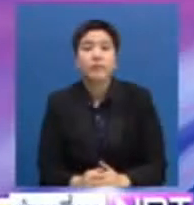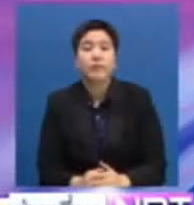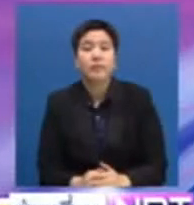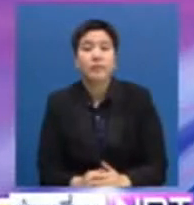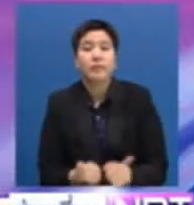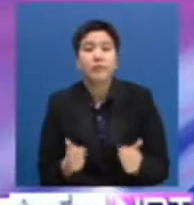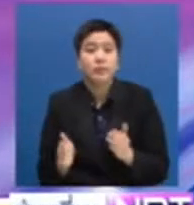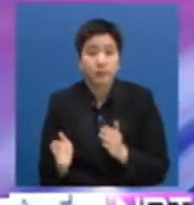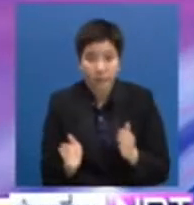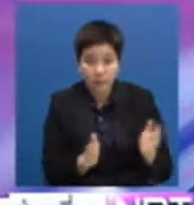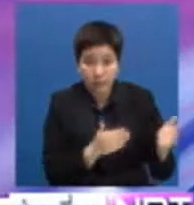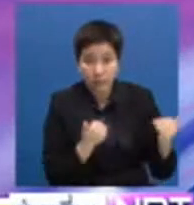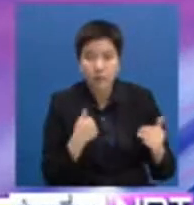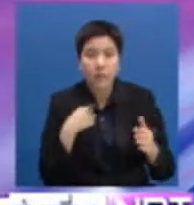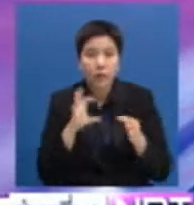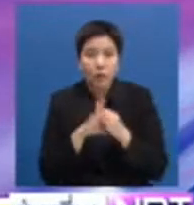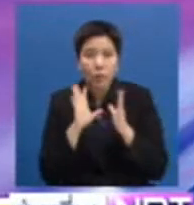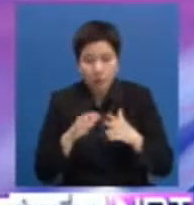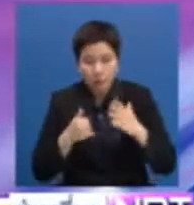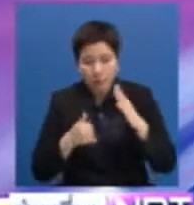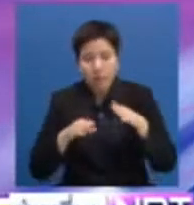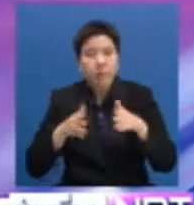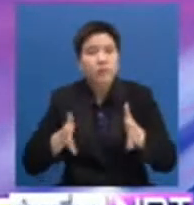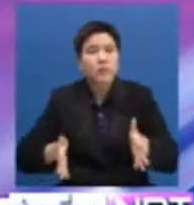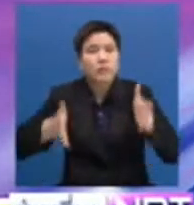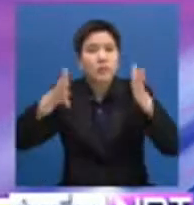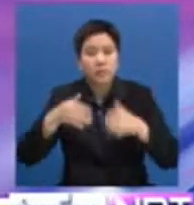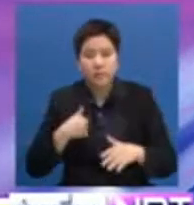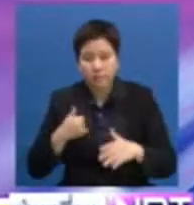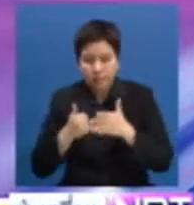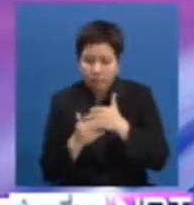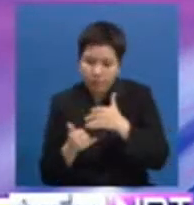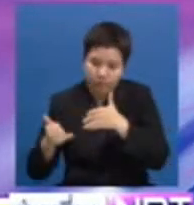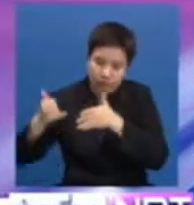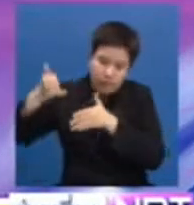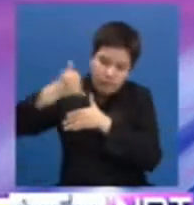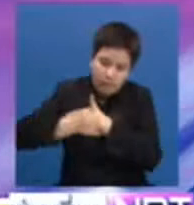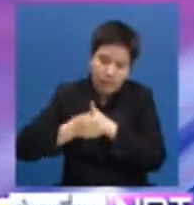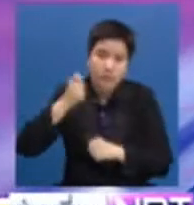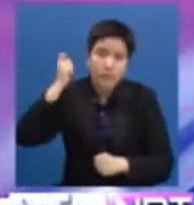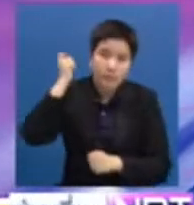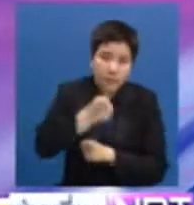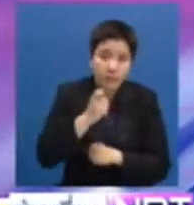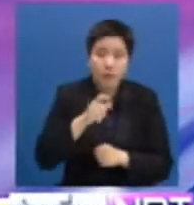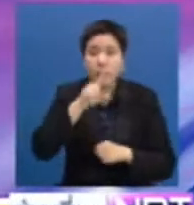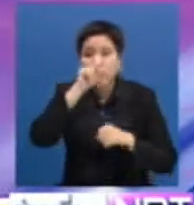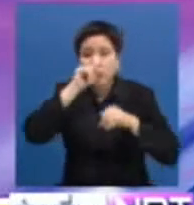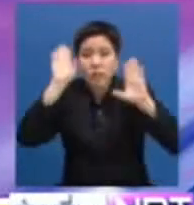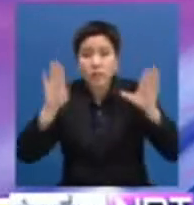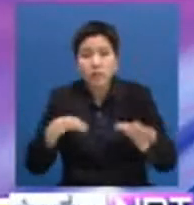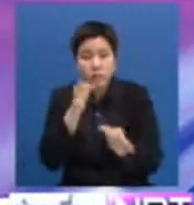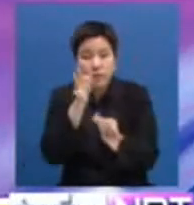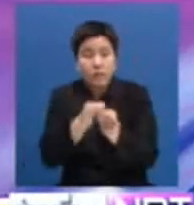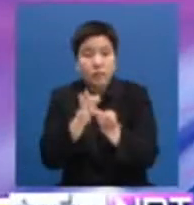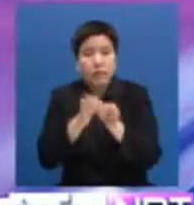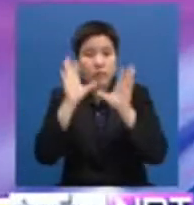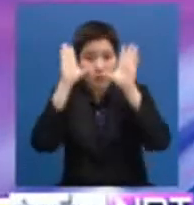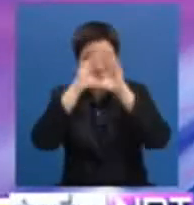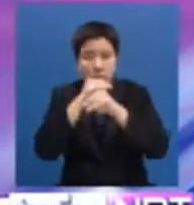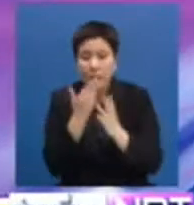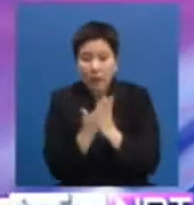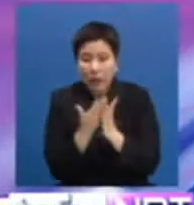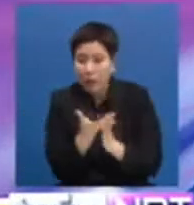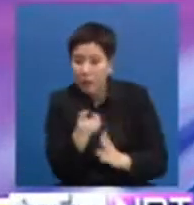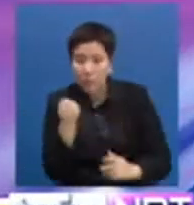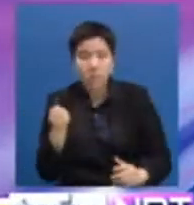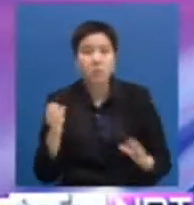ได้เกิดเหตุคนร้ายปีนศาลากลางจังหวัดพิษณุโลกเข้าไปทุกกระจกธนาคารกรุงไทยที่อยู่ภายในศาลากลางกลางดึกแต่ไม่ได้